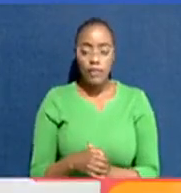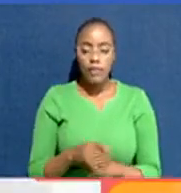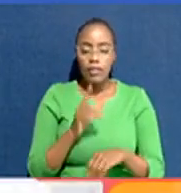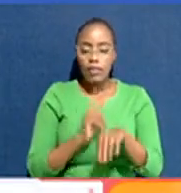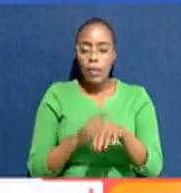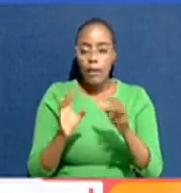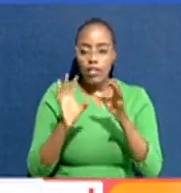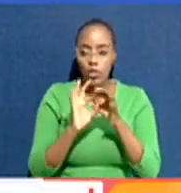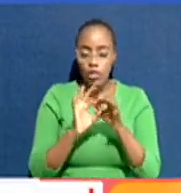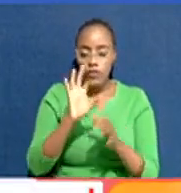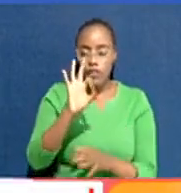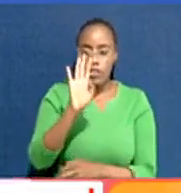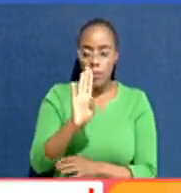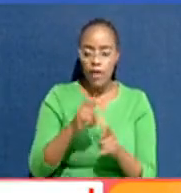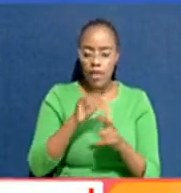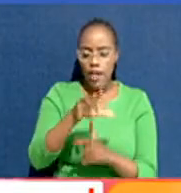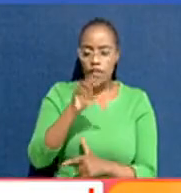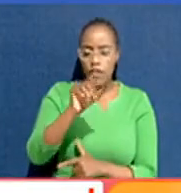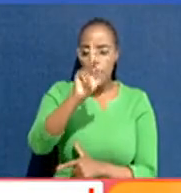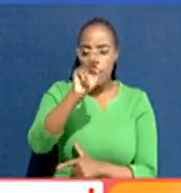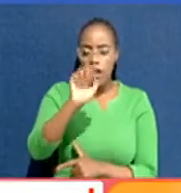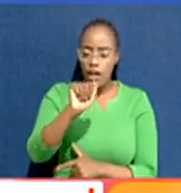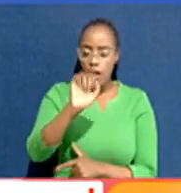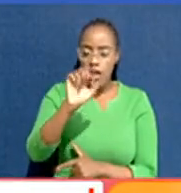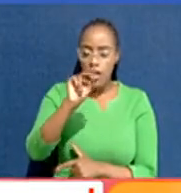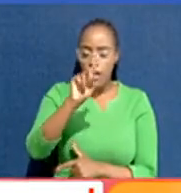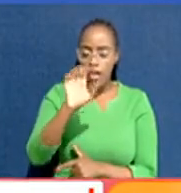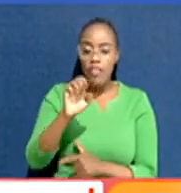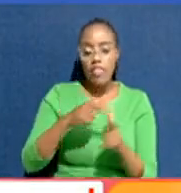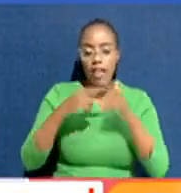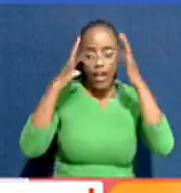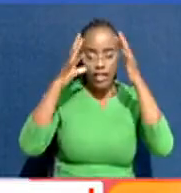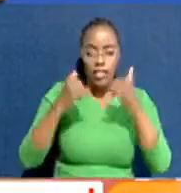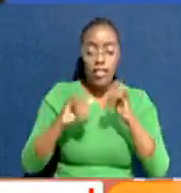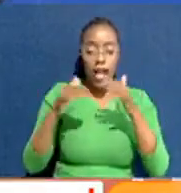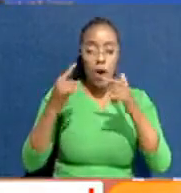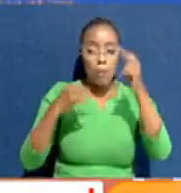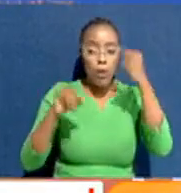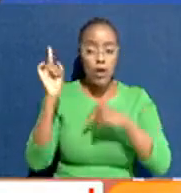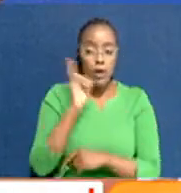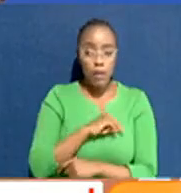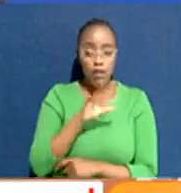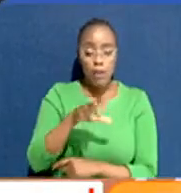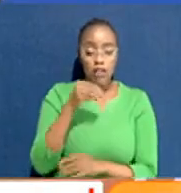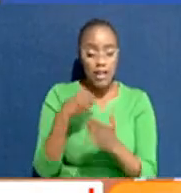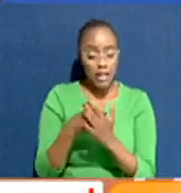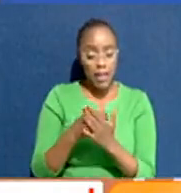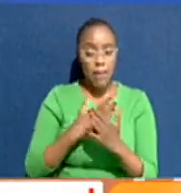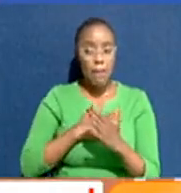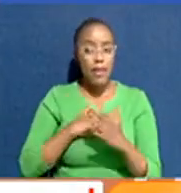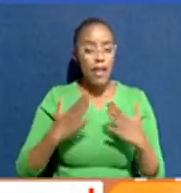Kuingia kwa Facebook nikapata hii Kaende Kaende, so I decided to try and this is how I won. Vile nilipata hii pesa